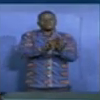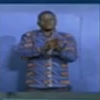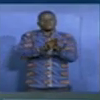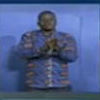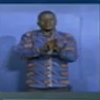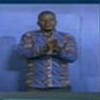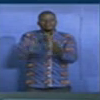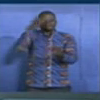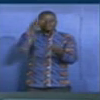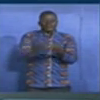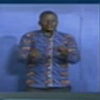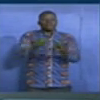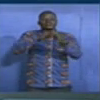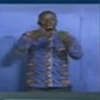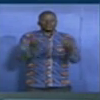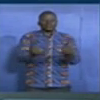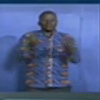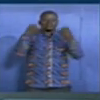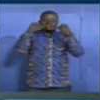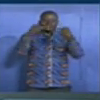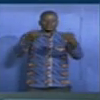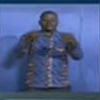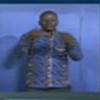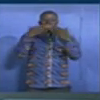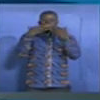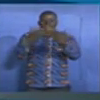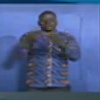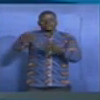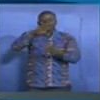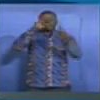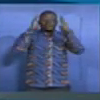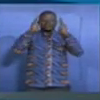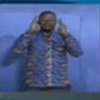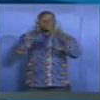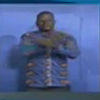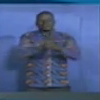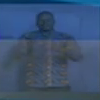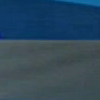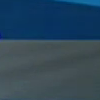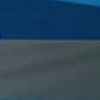la fin de cette session d'information. Merci de votre attention. Très bon week-end à tous et à toutes.